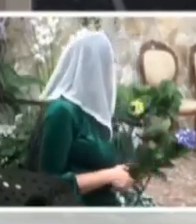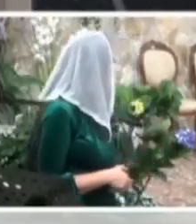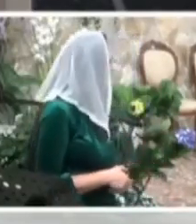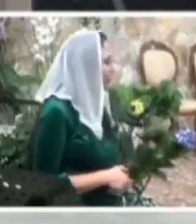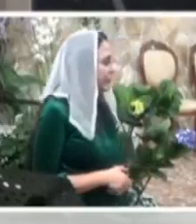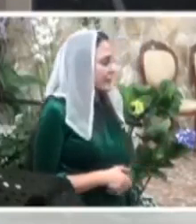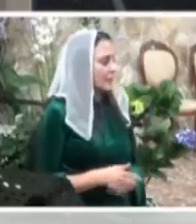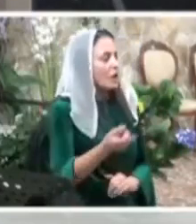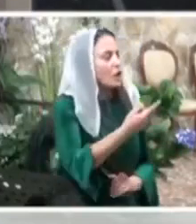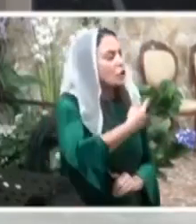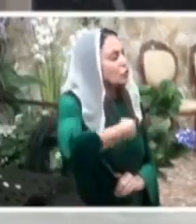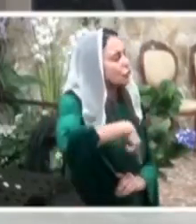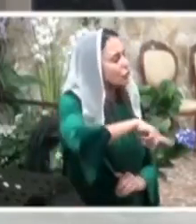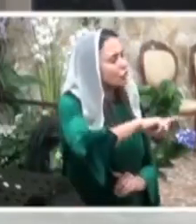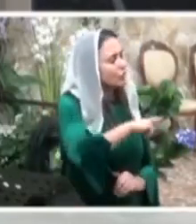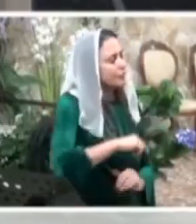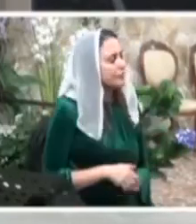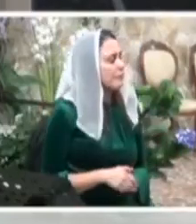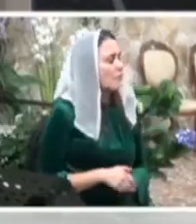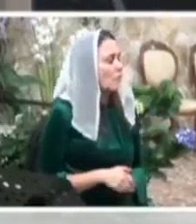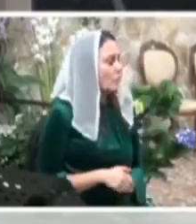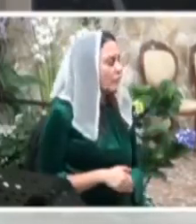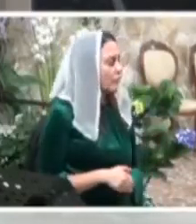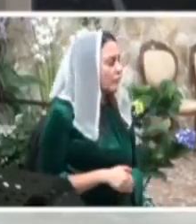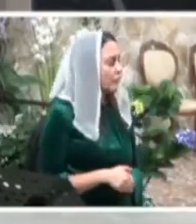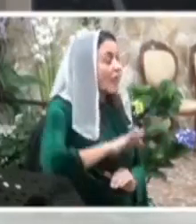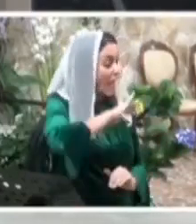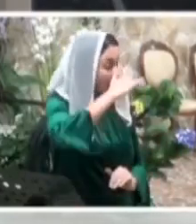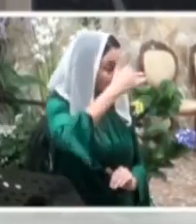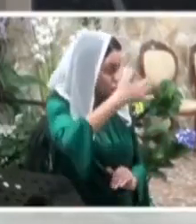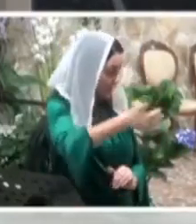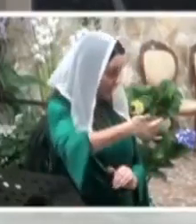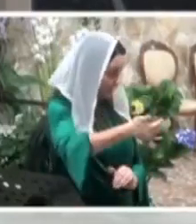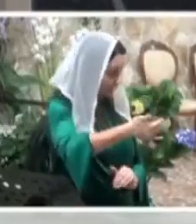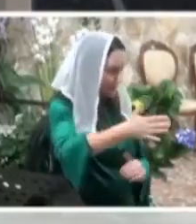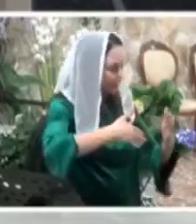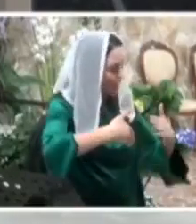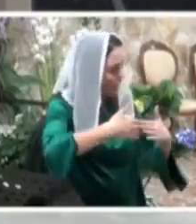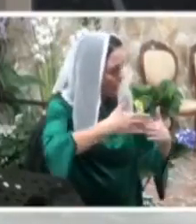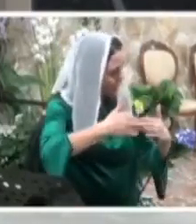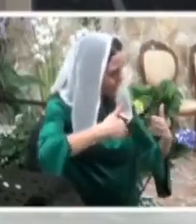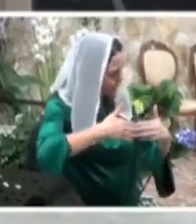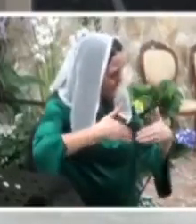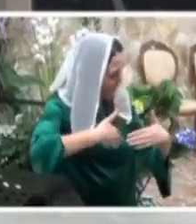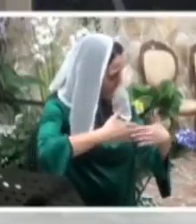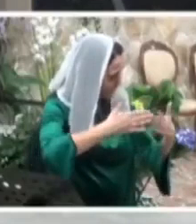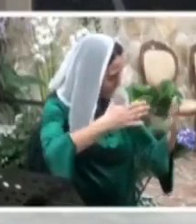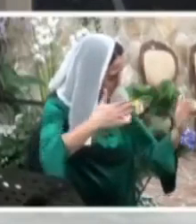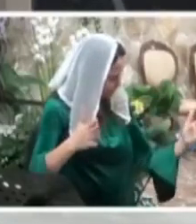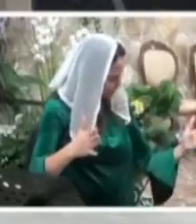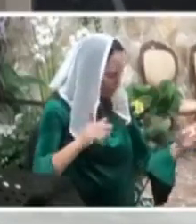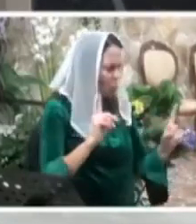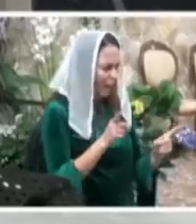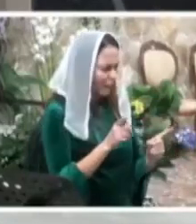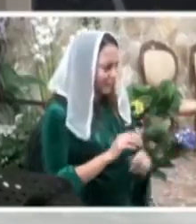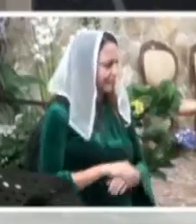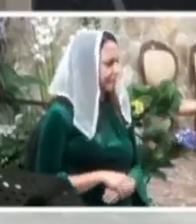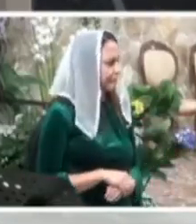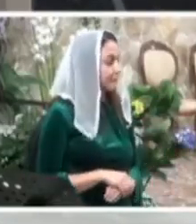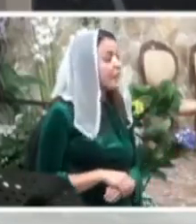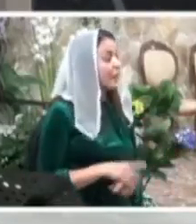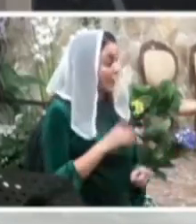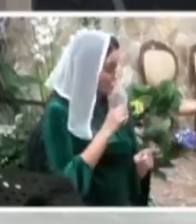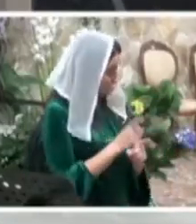Ora facciamo riferimento ad un'altra porta che andrebbe